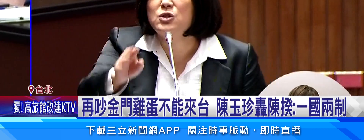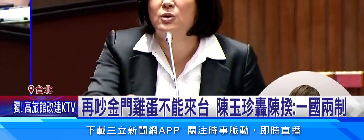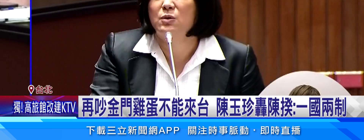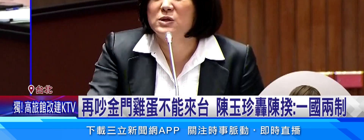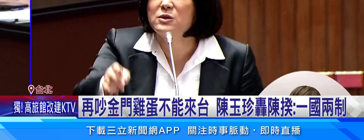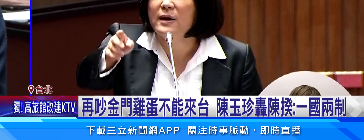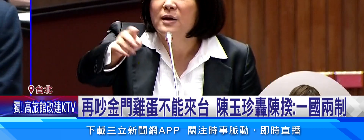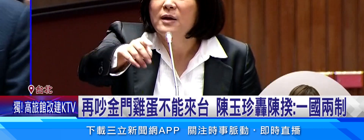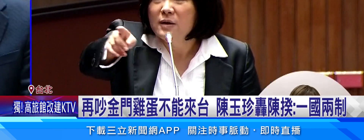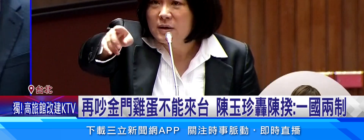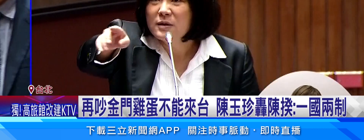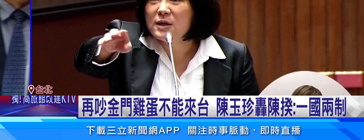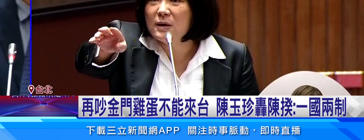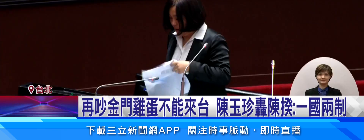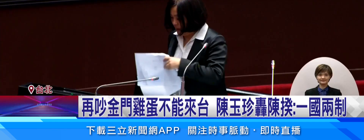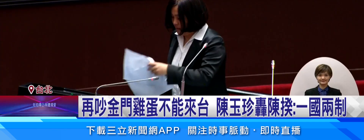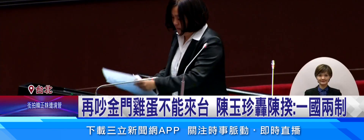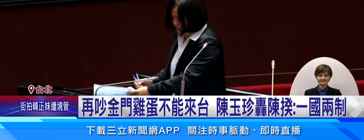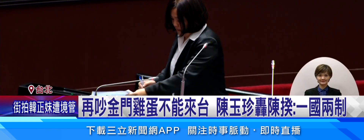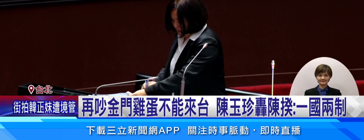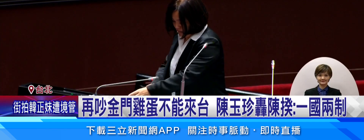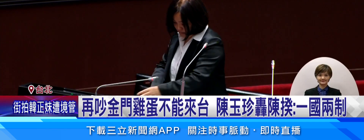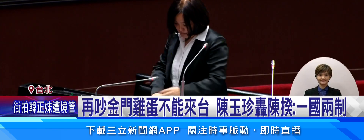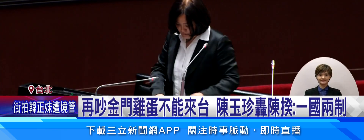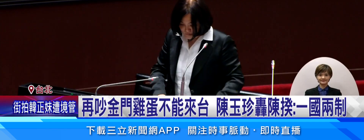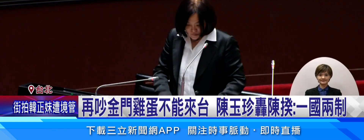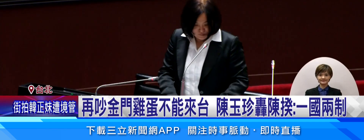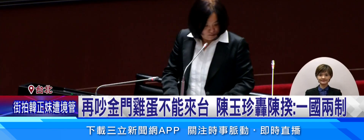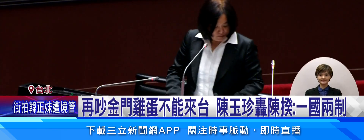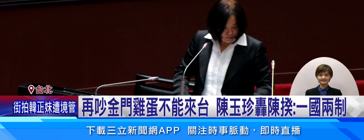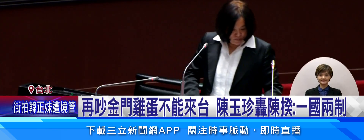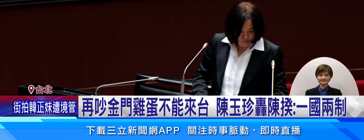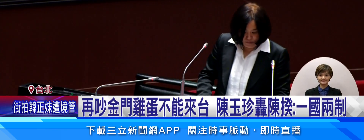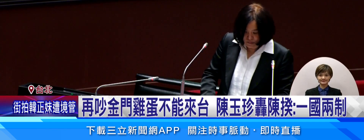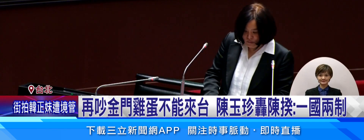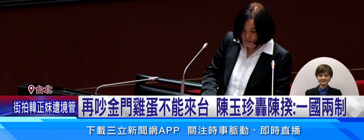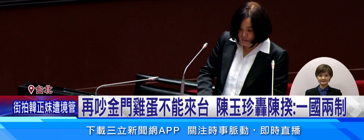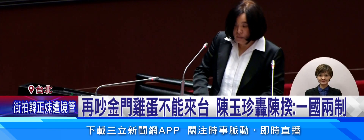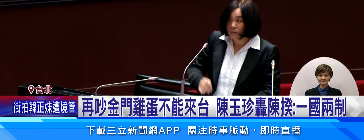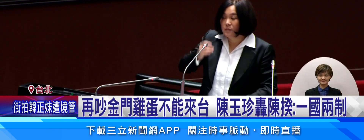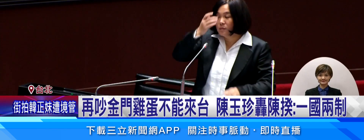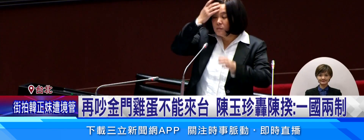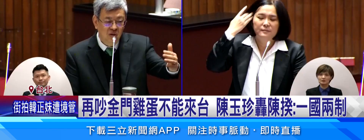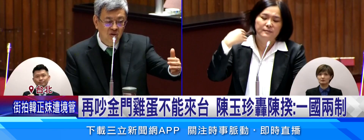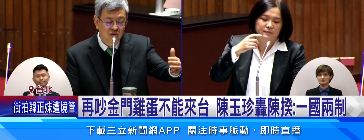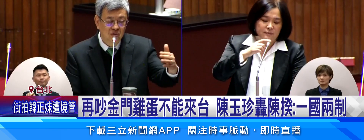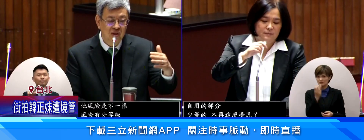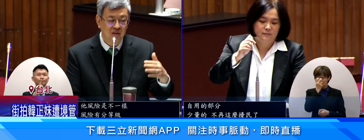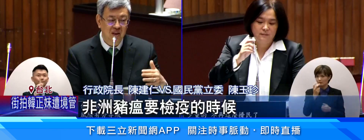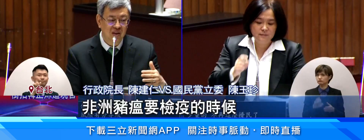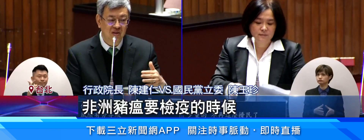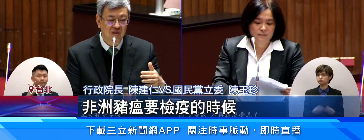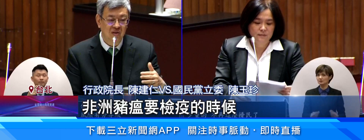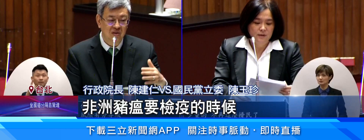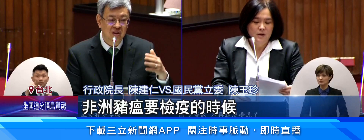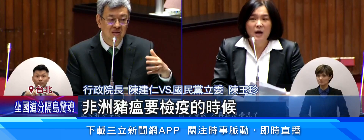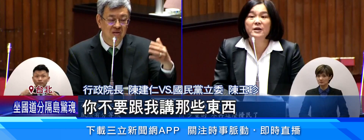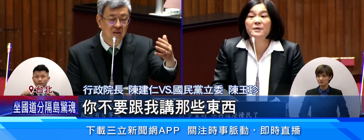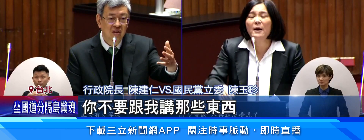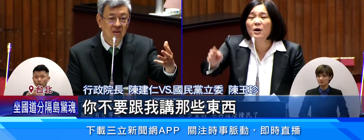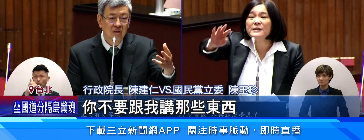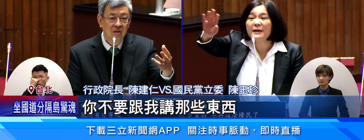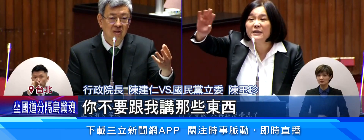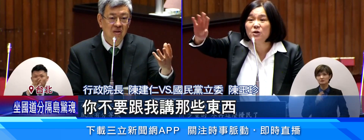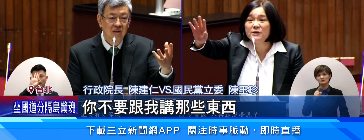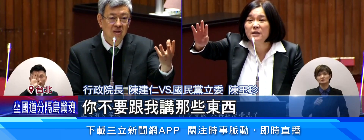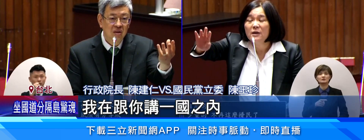国两制，因为金门鸡蛋来台需要检疫，陈玉珍认为金门鸡蛋遭不平等待遇。 会做猪瘟要检疫的时候，甚至、